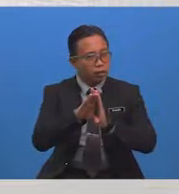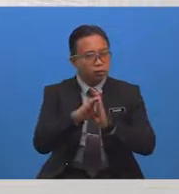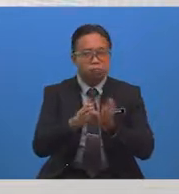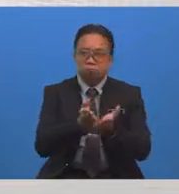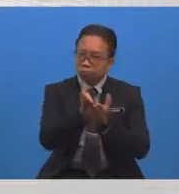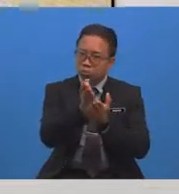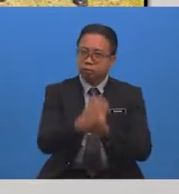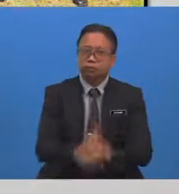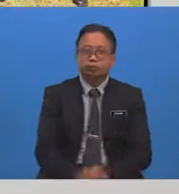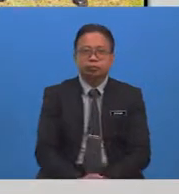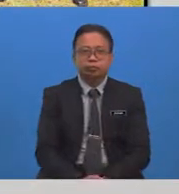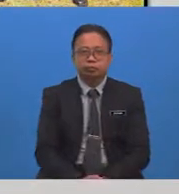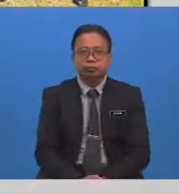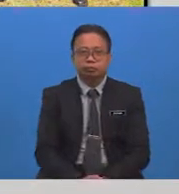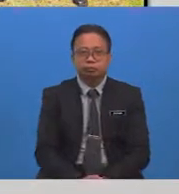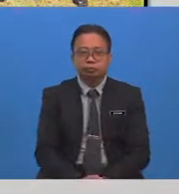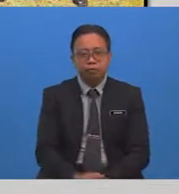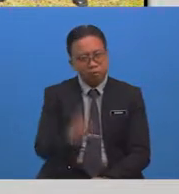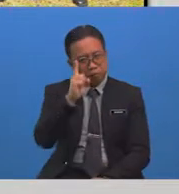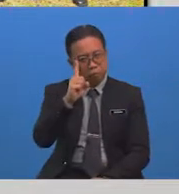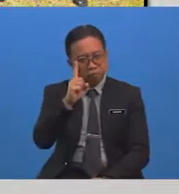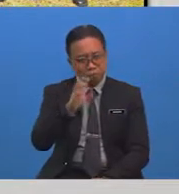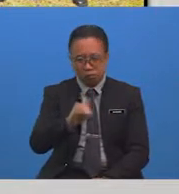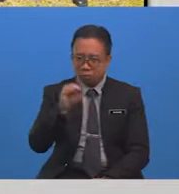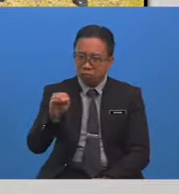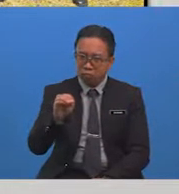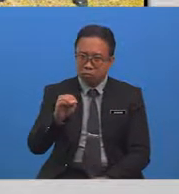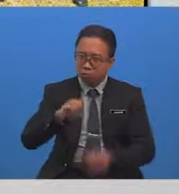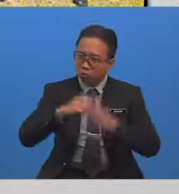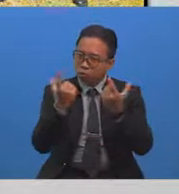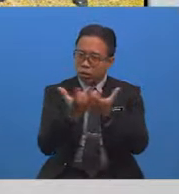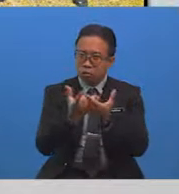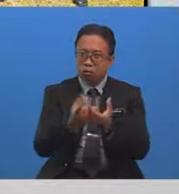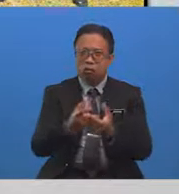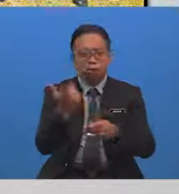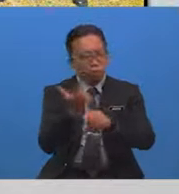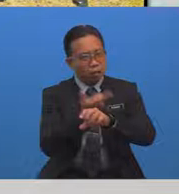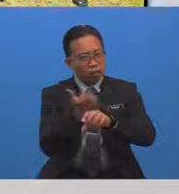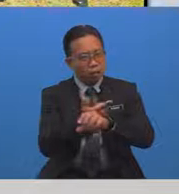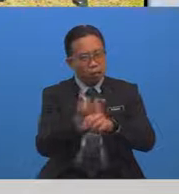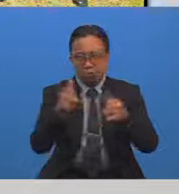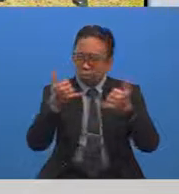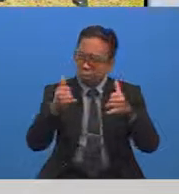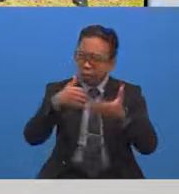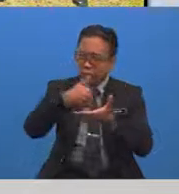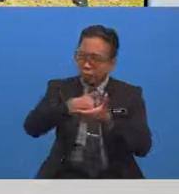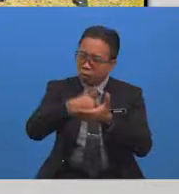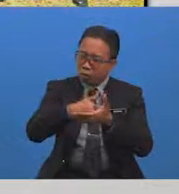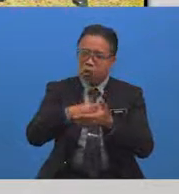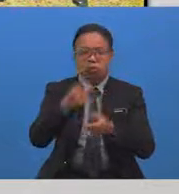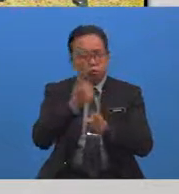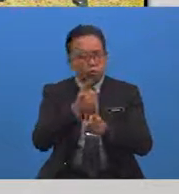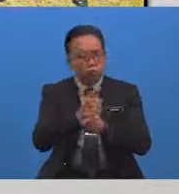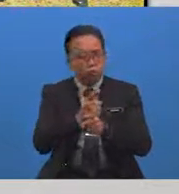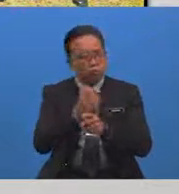ini sekumpulan murid berlatih dengan persegi sungguh permainan bola sepak tanpa putus